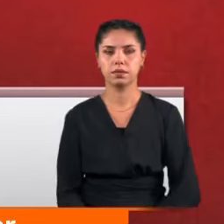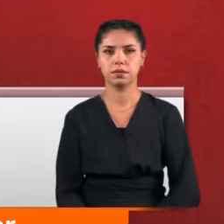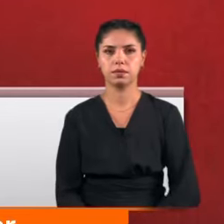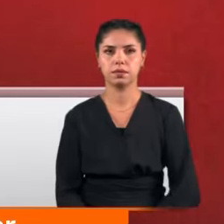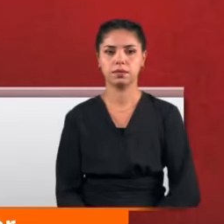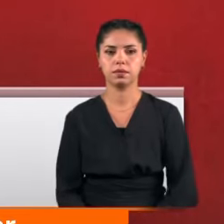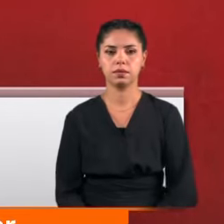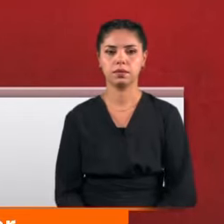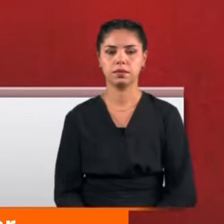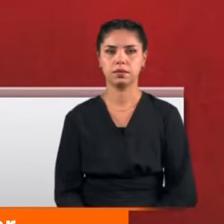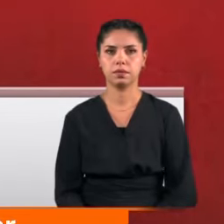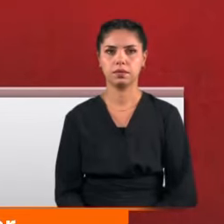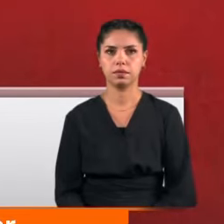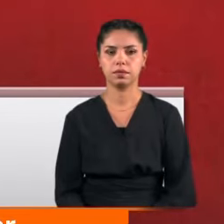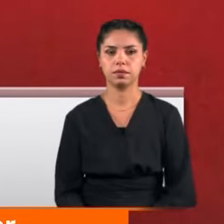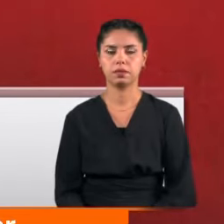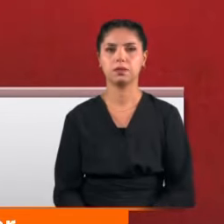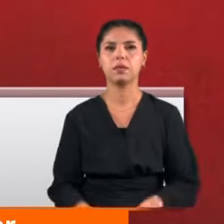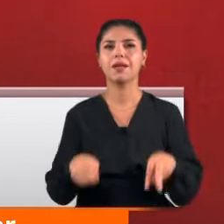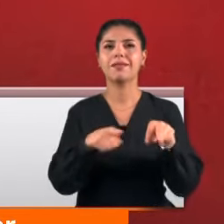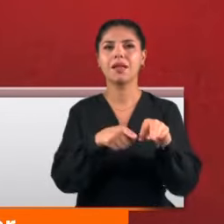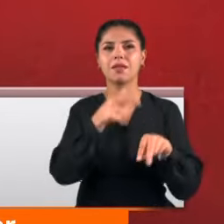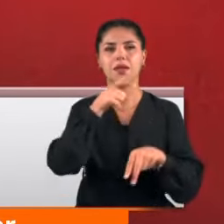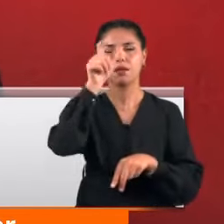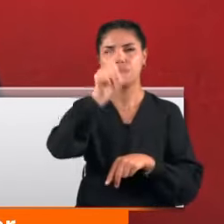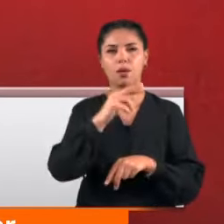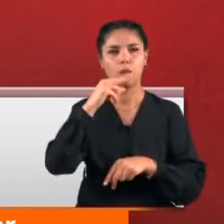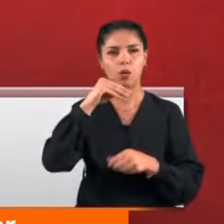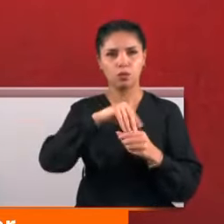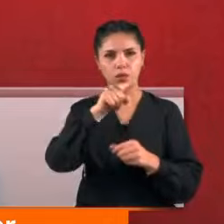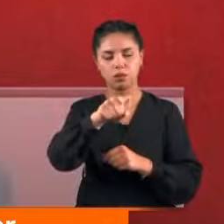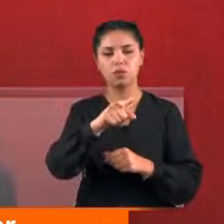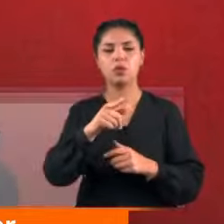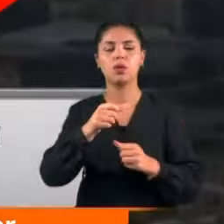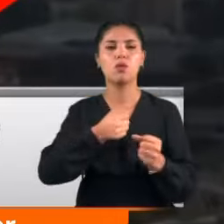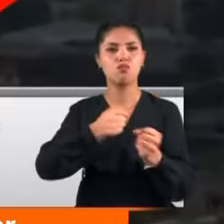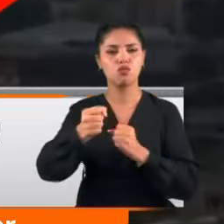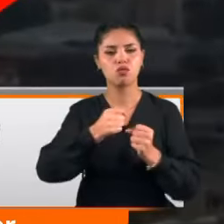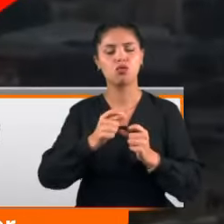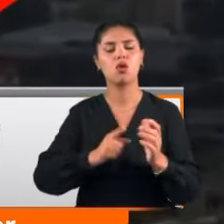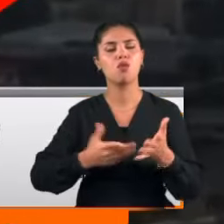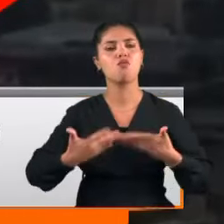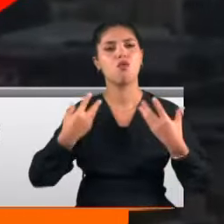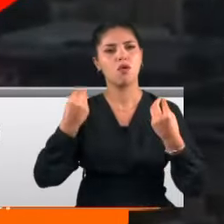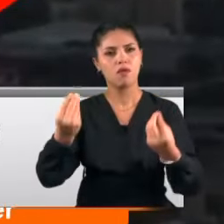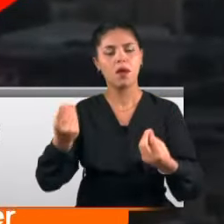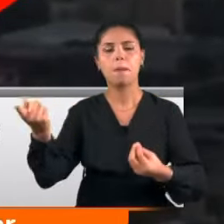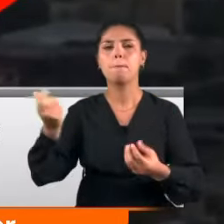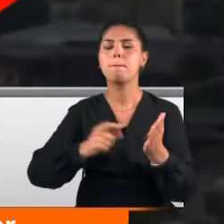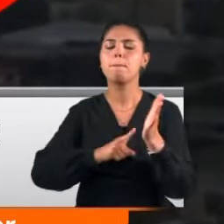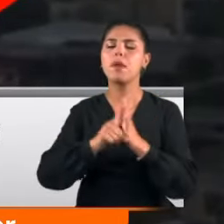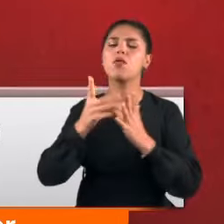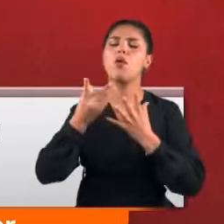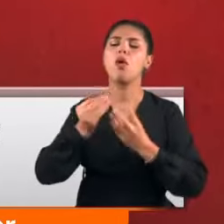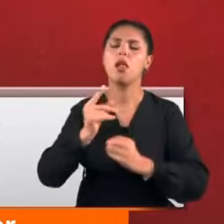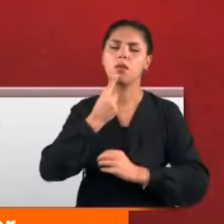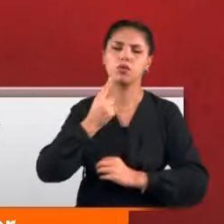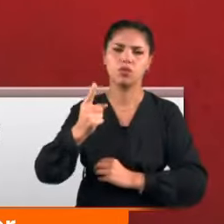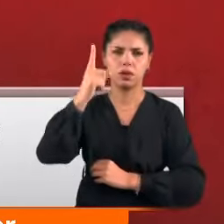suçu. Nasrallah ise konuşmasında direnişe moral verdi. Başaramayacaklar diyerek İsrail'e yüklendi.